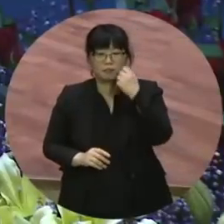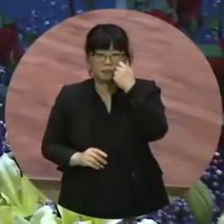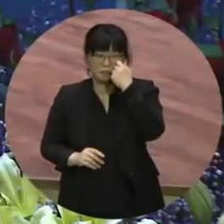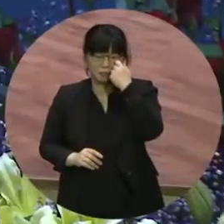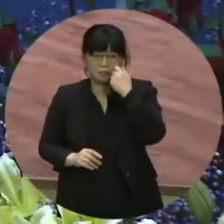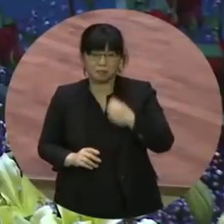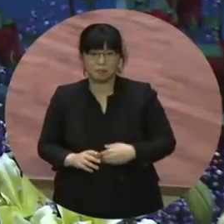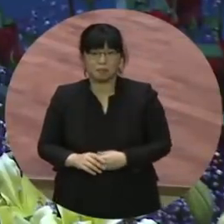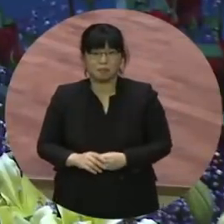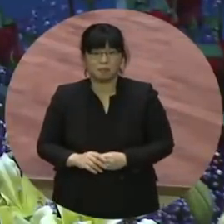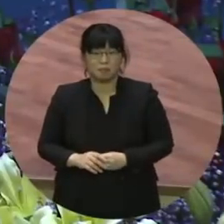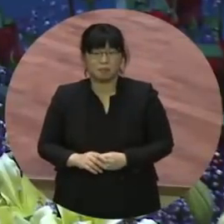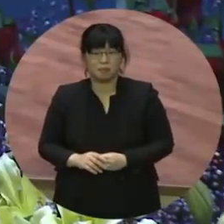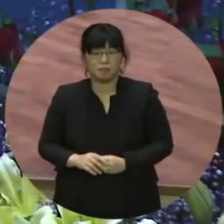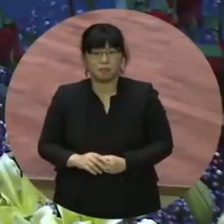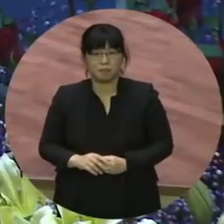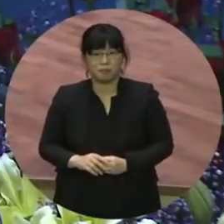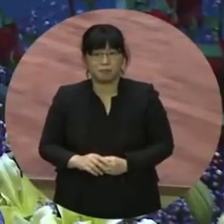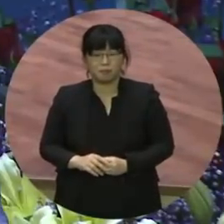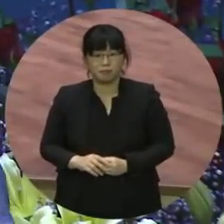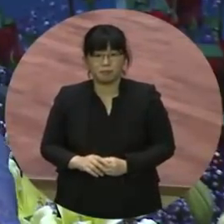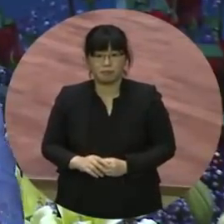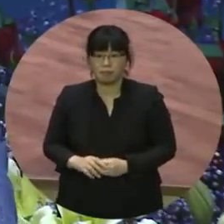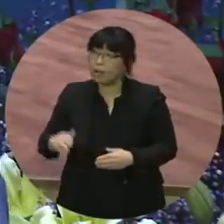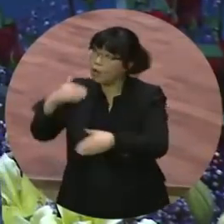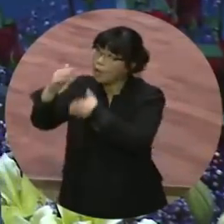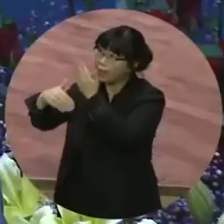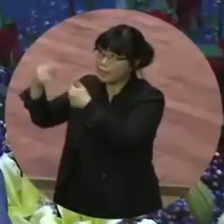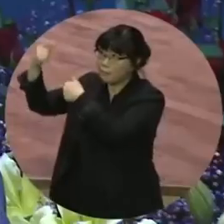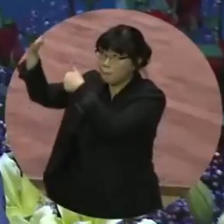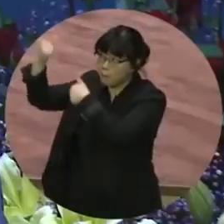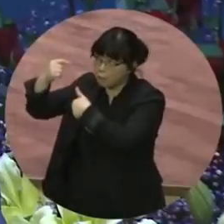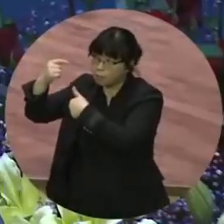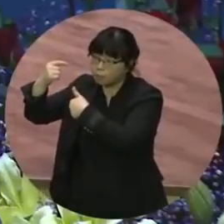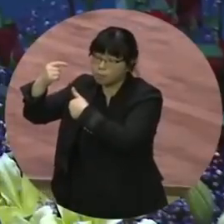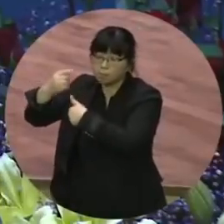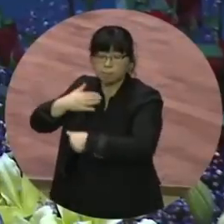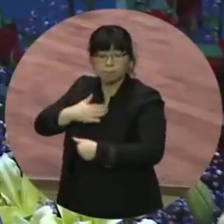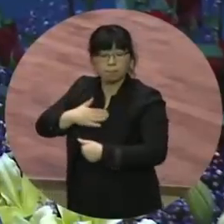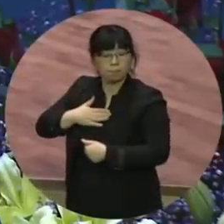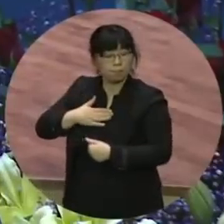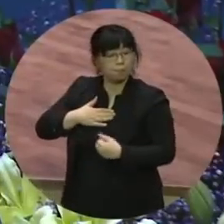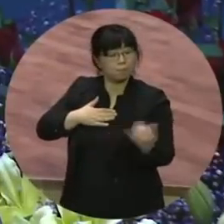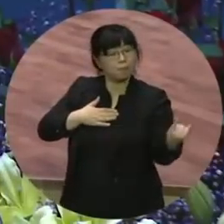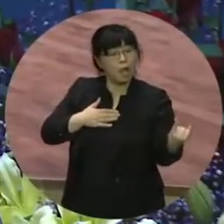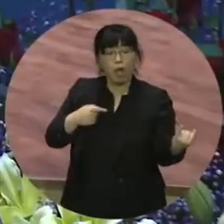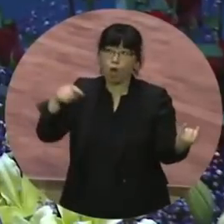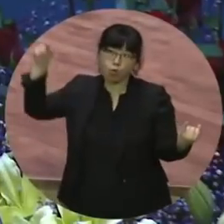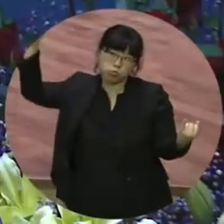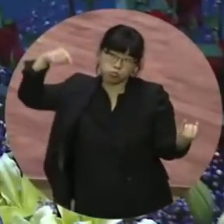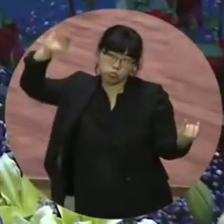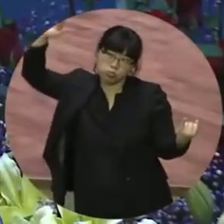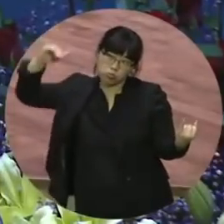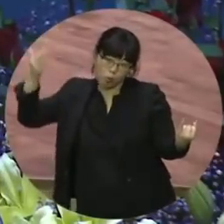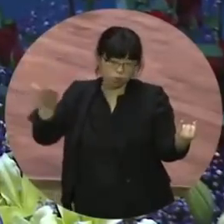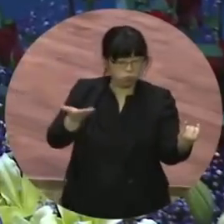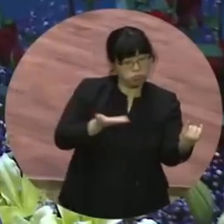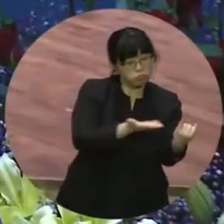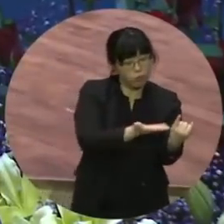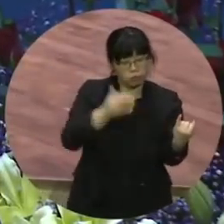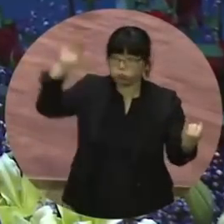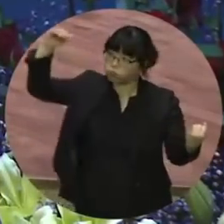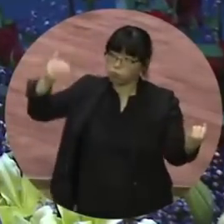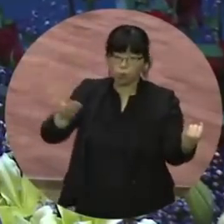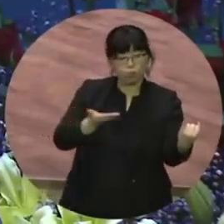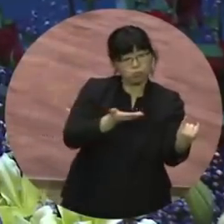그럴 거 아니에요. 절대로 막, 얼마든지 자기가, 안 해도 마누라 시기에서도